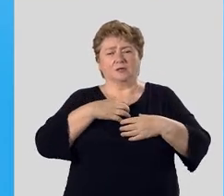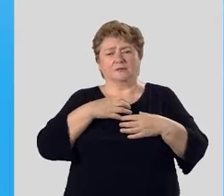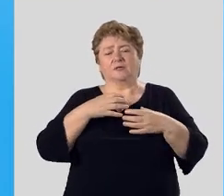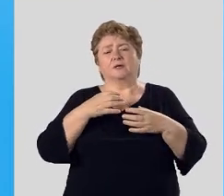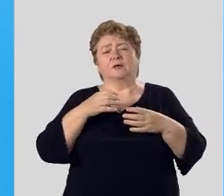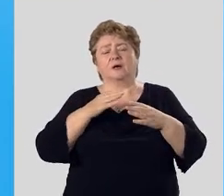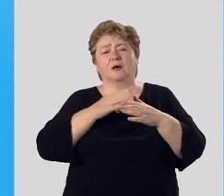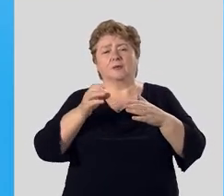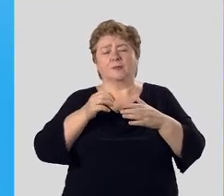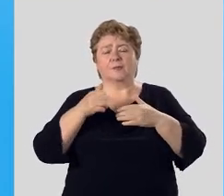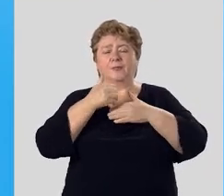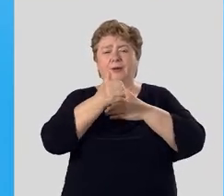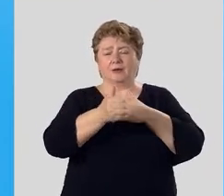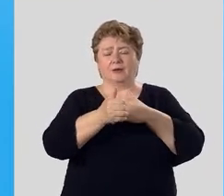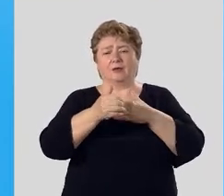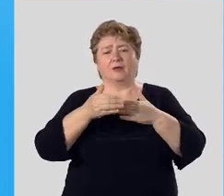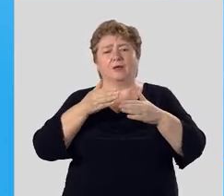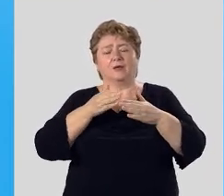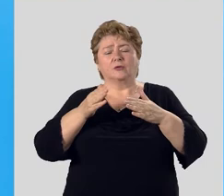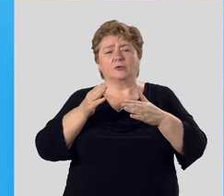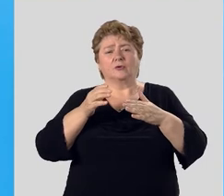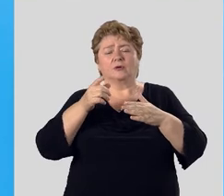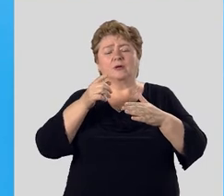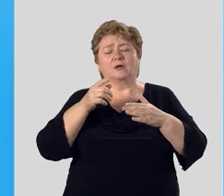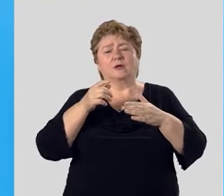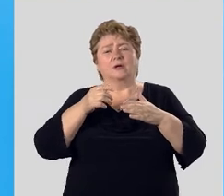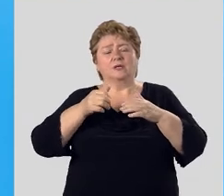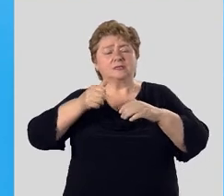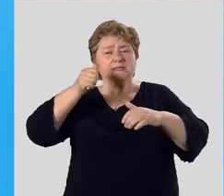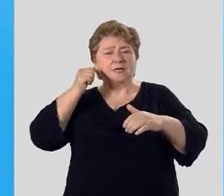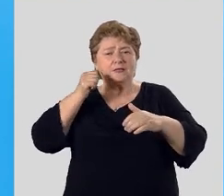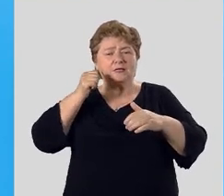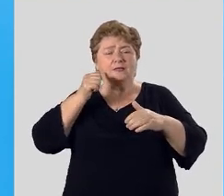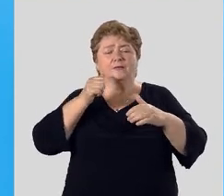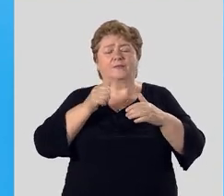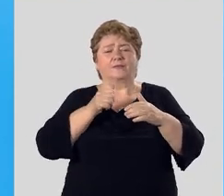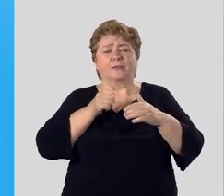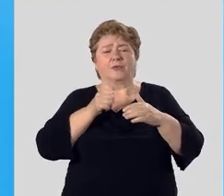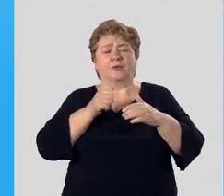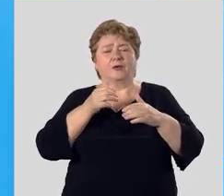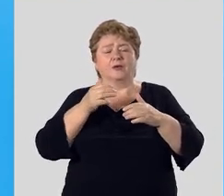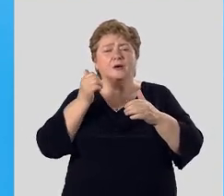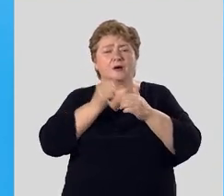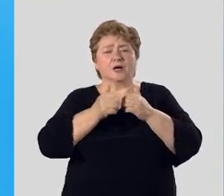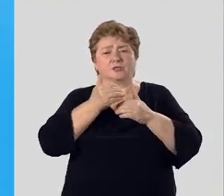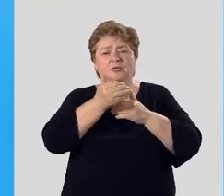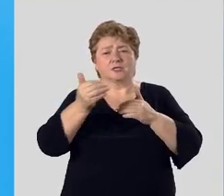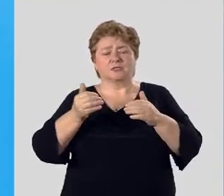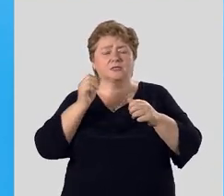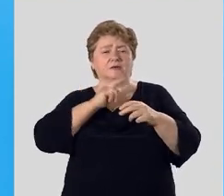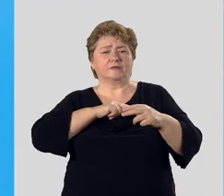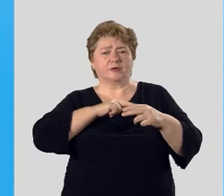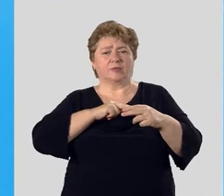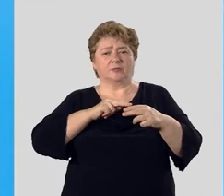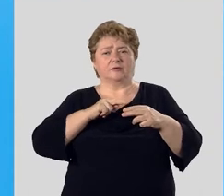отдела. Переднюю долю – аденогипофиз и заднюю – нейрогипофиз. Каждая из них